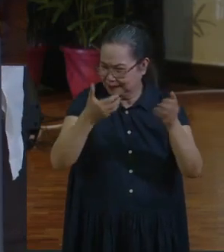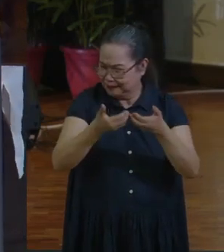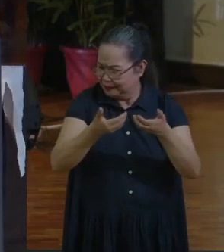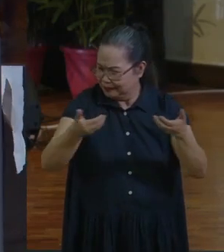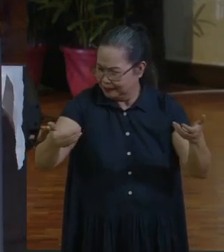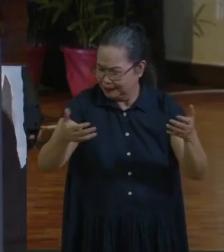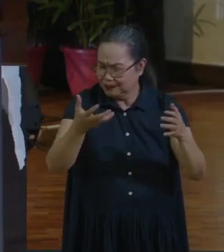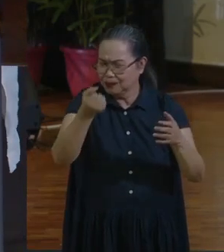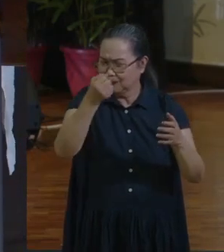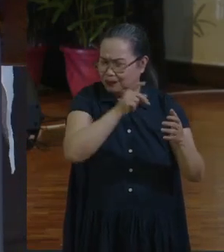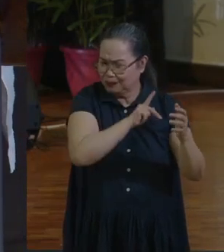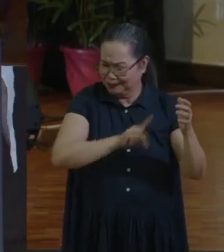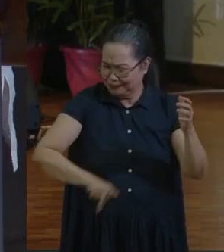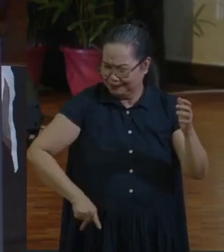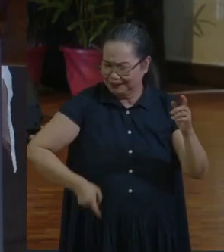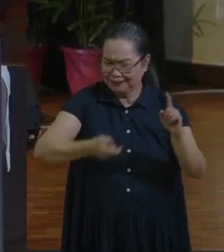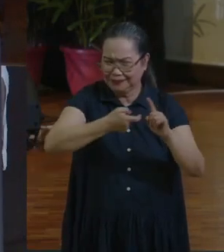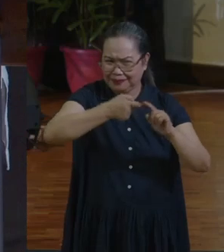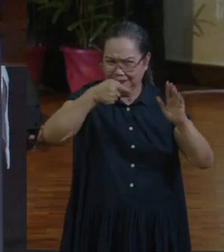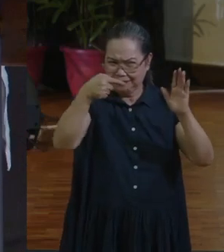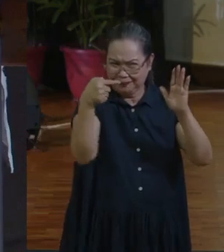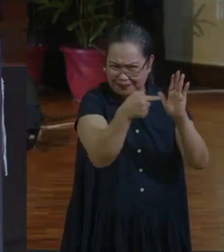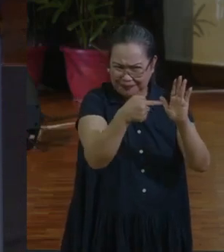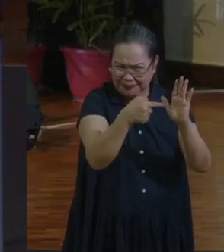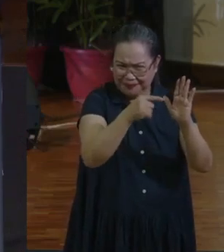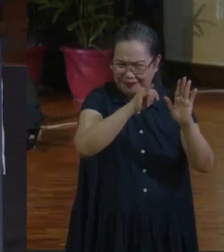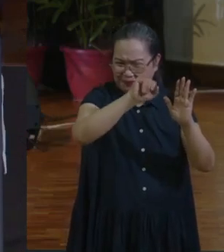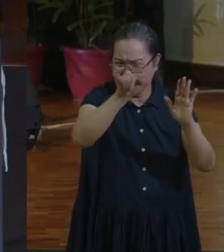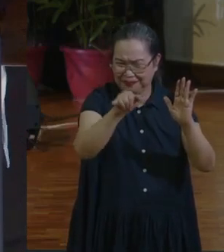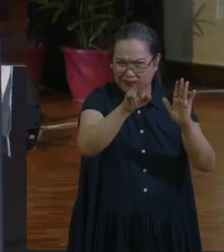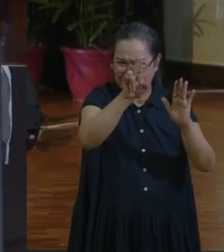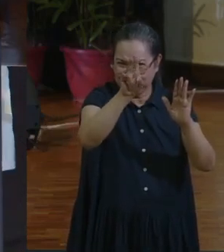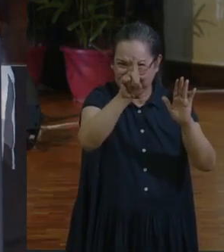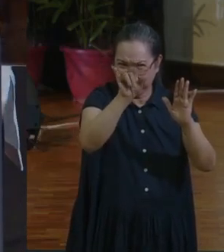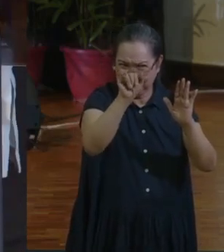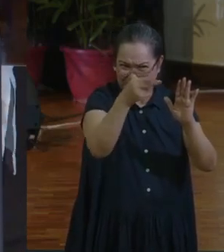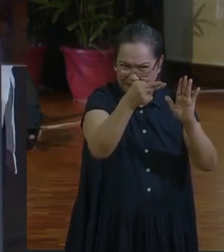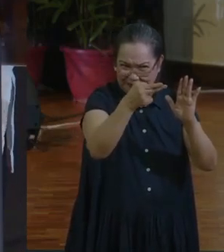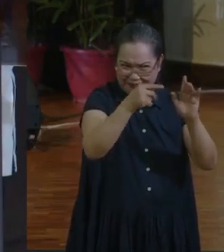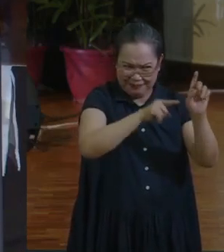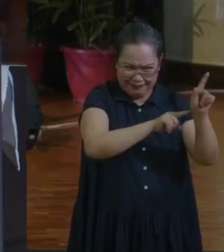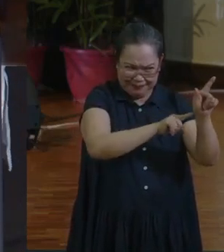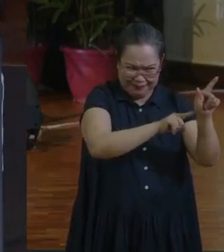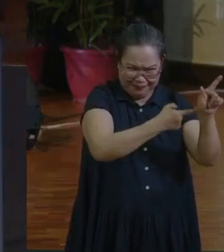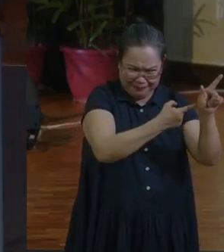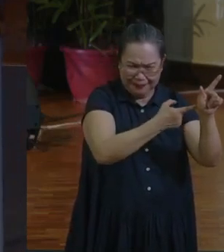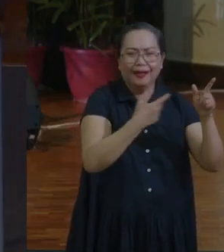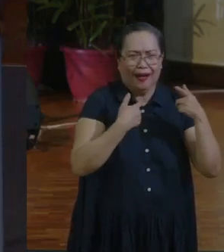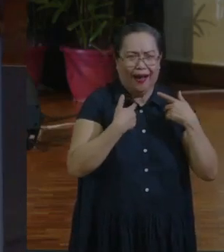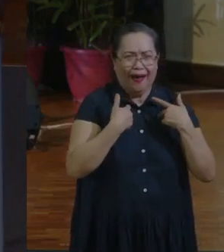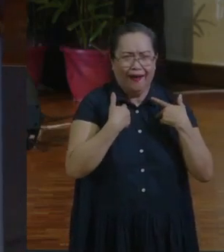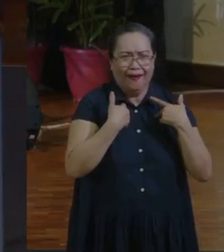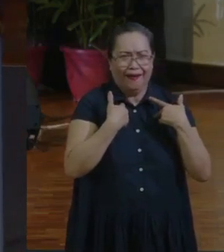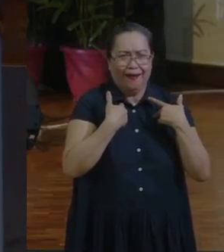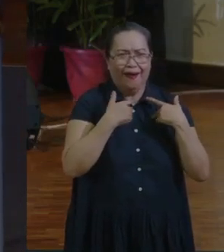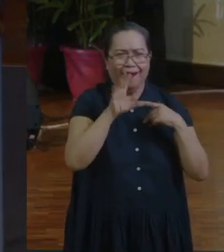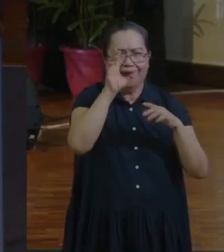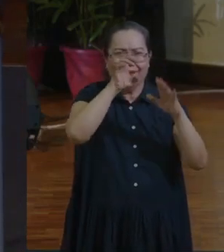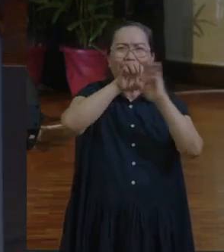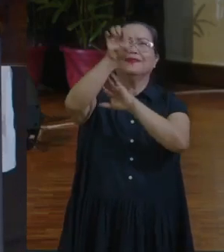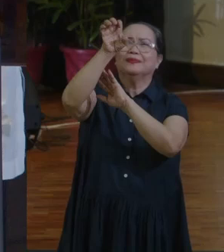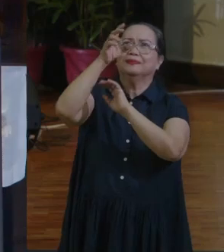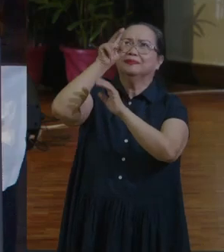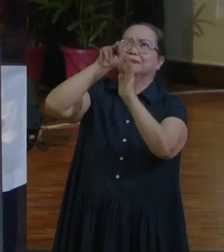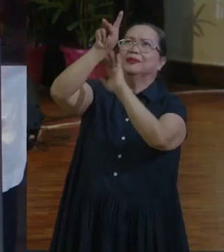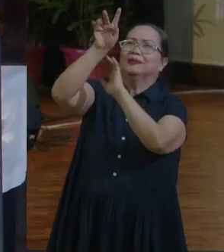Judah. Ang kaharian ay manggagaling kay Judah. No? So Genesis pa lang, meron ng mga hula tungkol sa darating na matagumpay